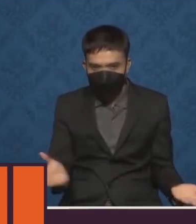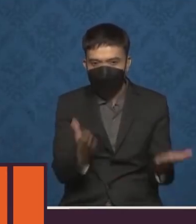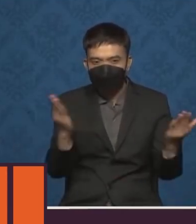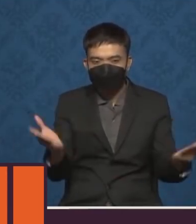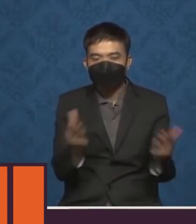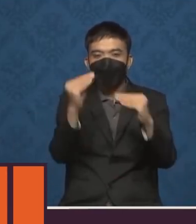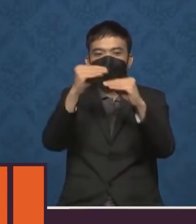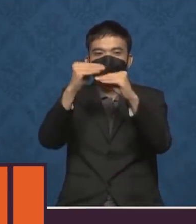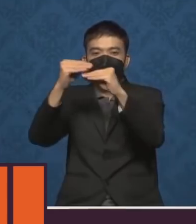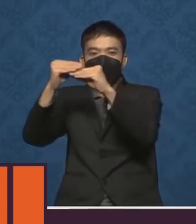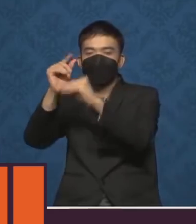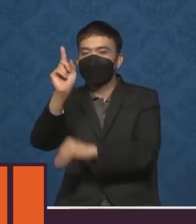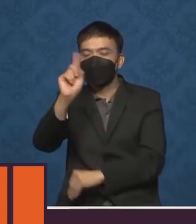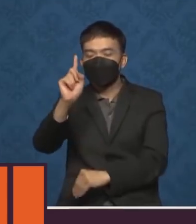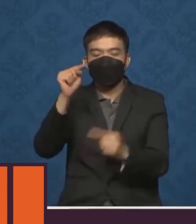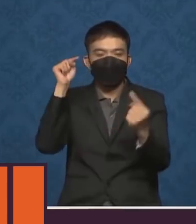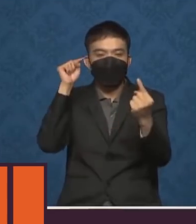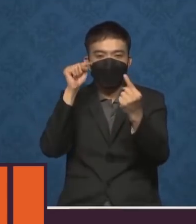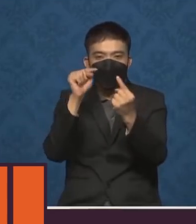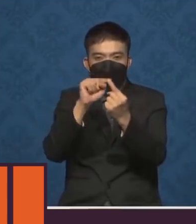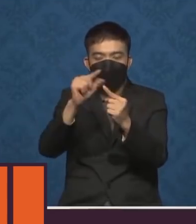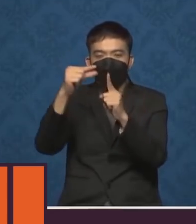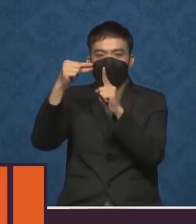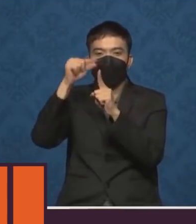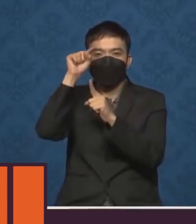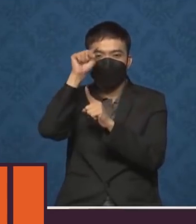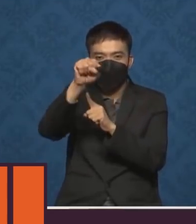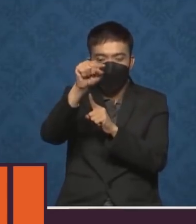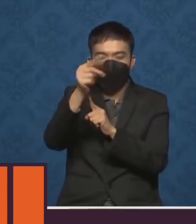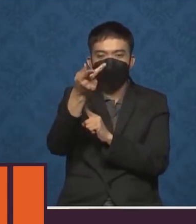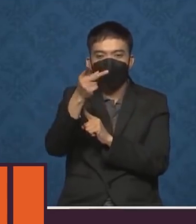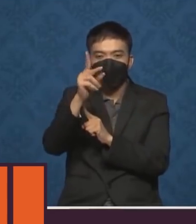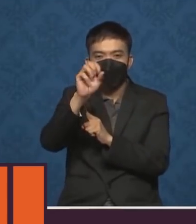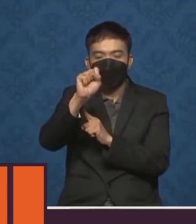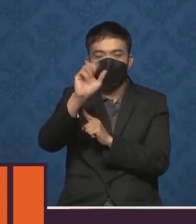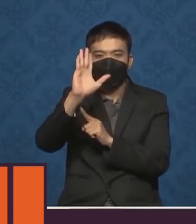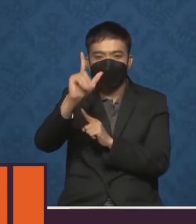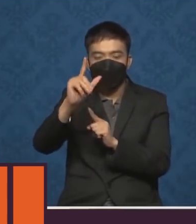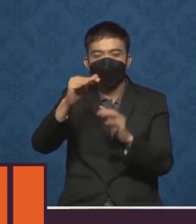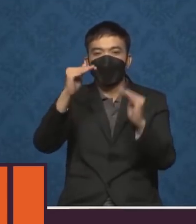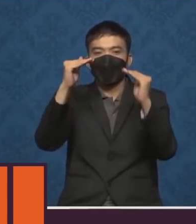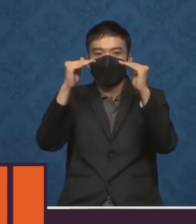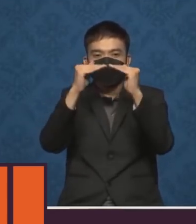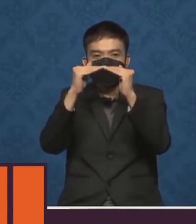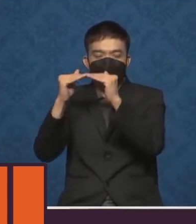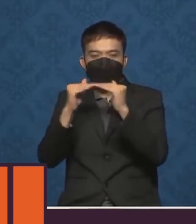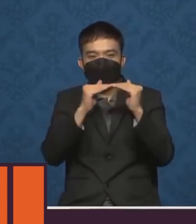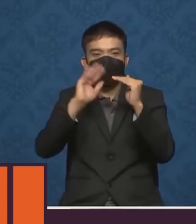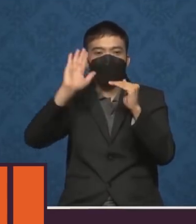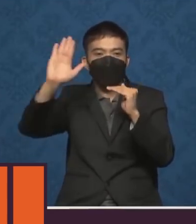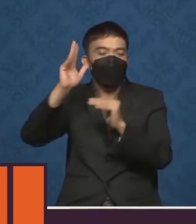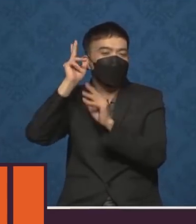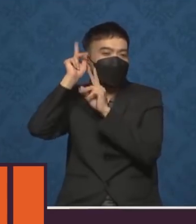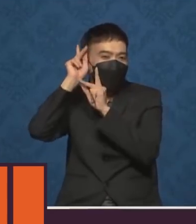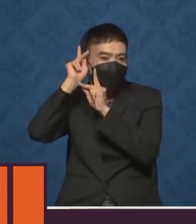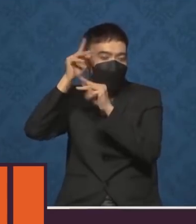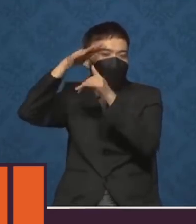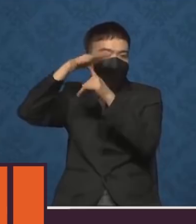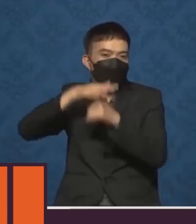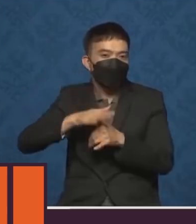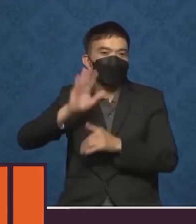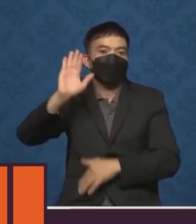ก็คือเรื่องของการที่คำสั่งคสช.เหล่านี้จำกัดสิทธิเสรีภาพของสื่อมวลชนท่านประธาน